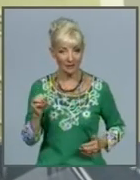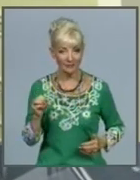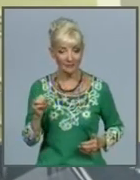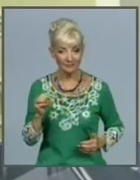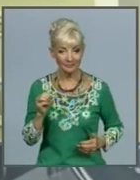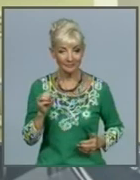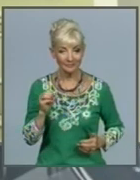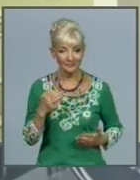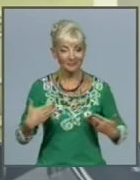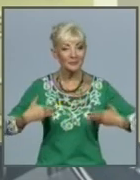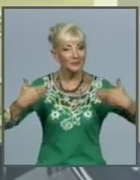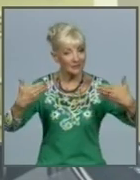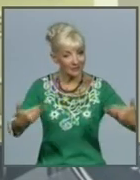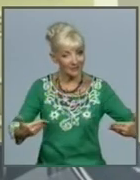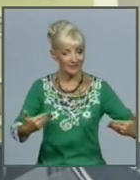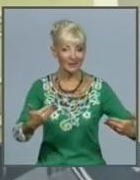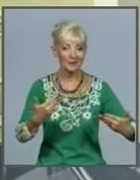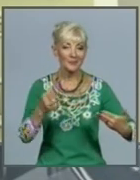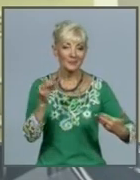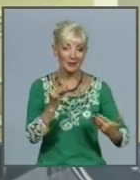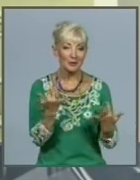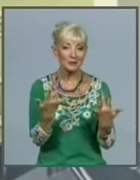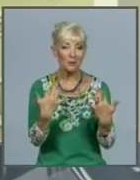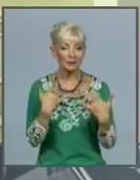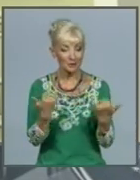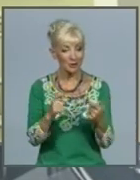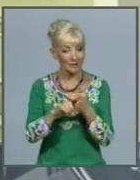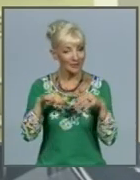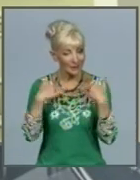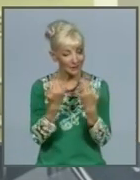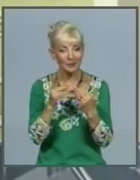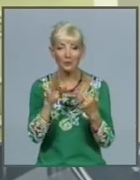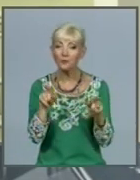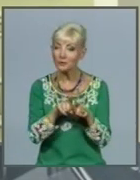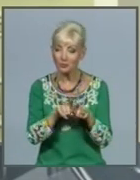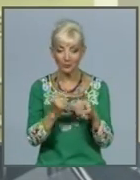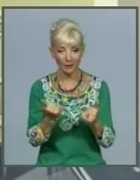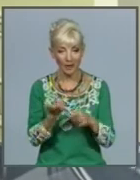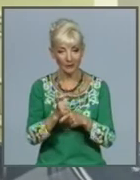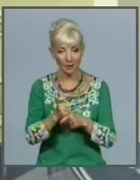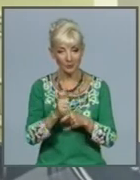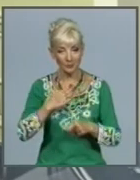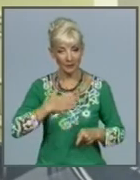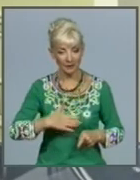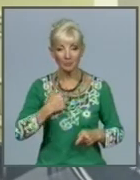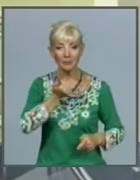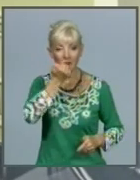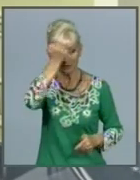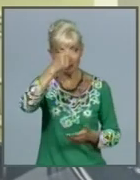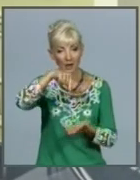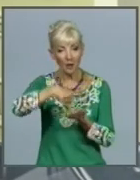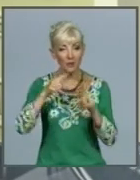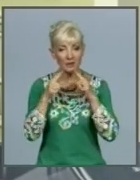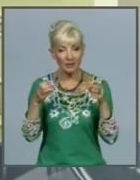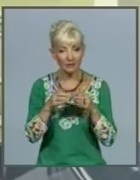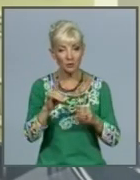привітань почергово, оскільки в нас зараз іде карантин, але все одно це дуже-дуже приємно. Ми завдячуємо міській раді за те, що в нас є